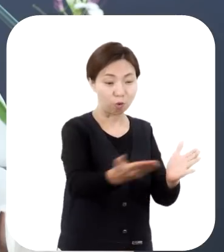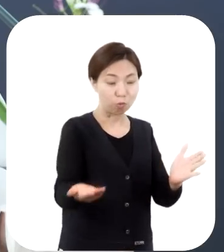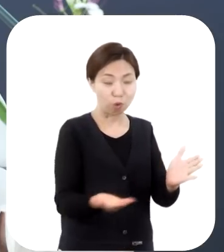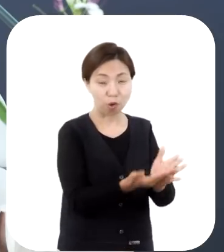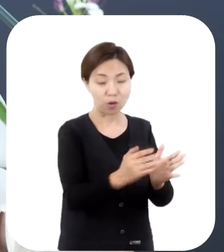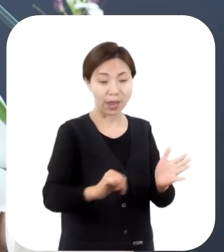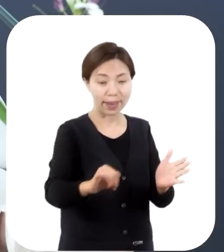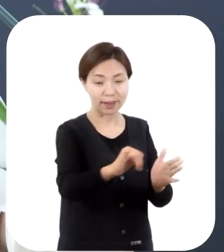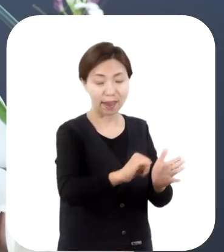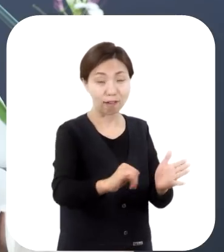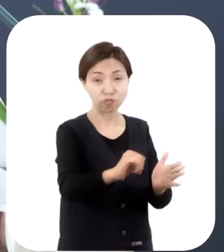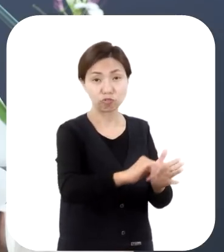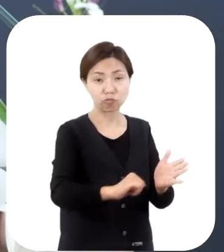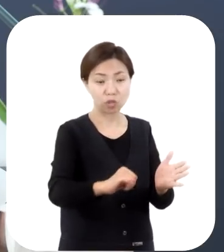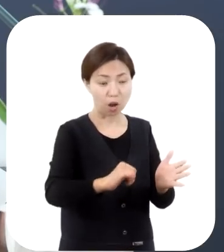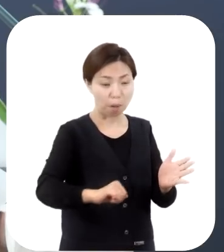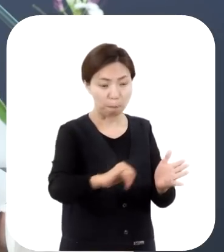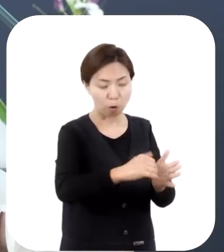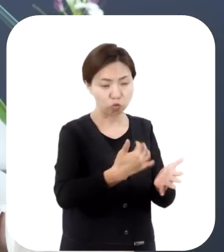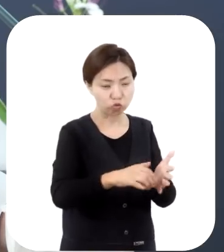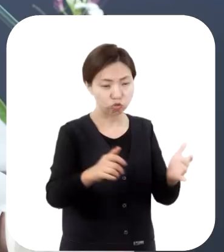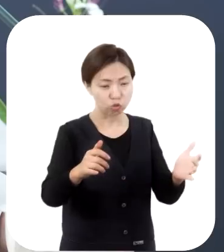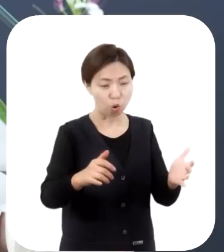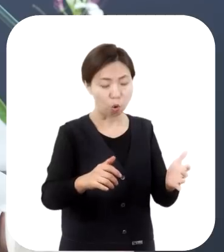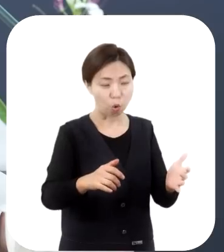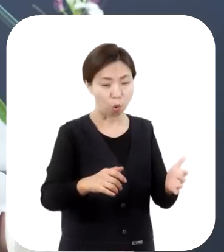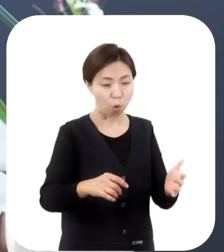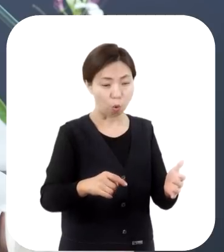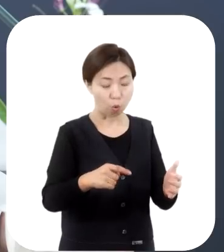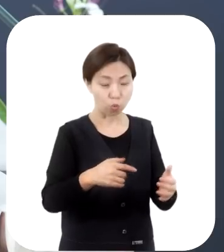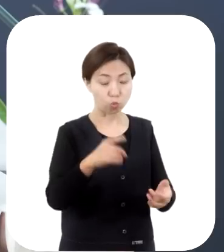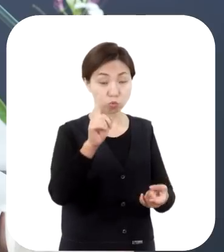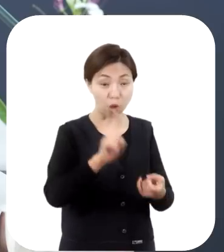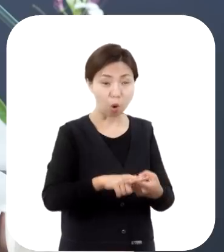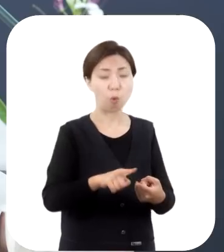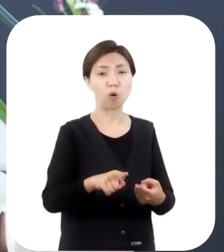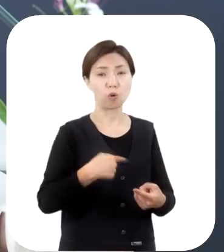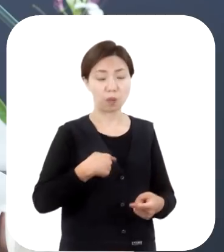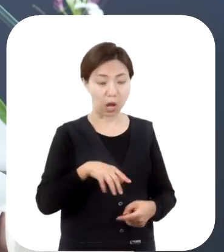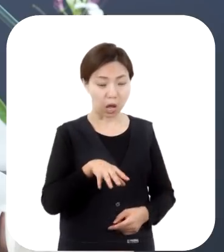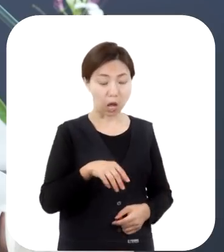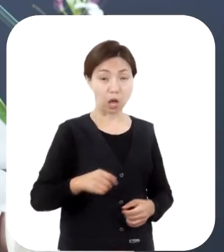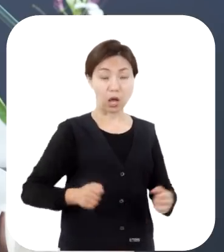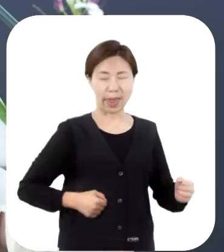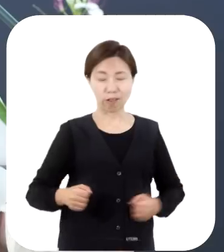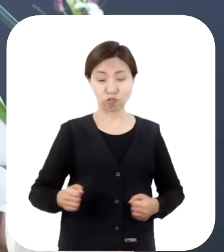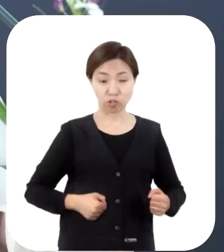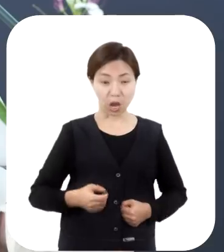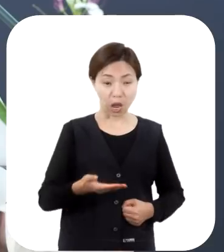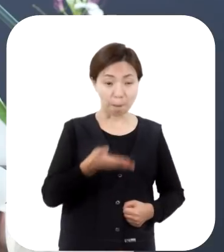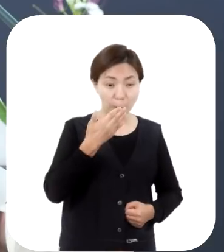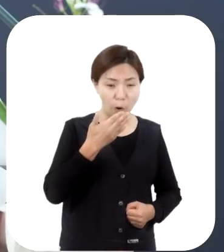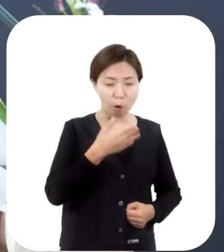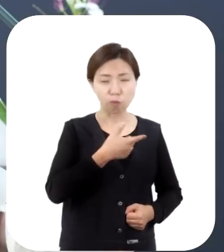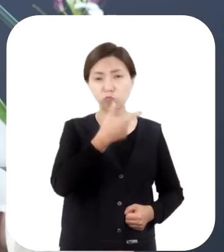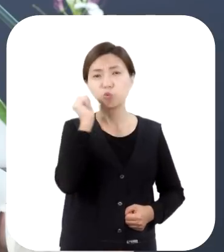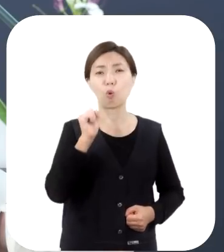거예요. 그러니까 개체 수가 점점 줄어서 어느 날 개구리가 먹을 것이 없어지는 거예요. 그러면